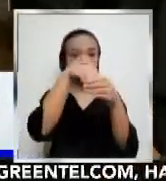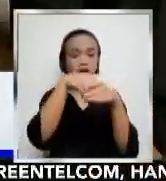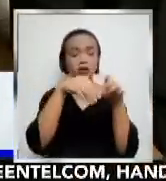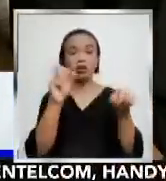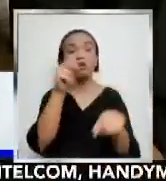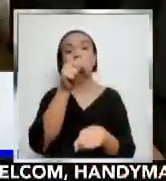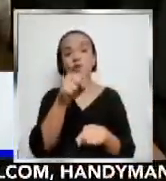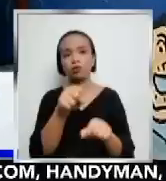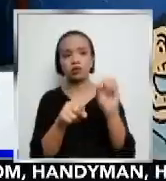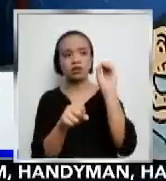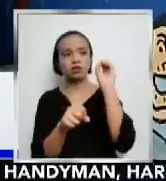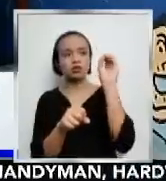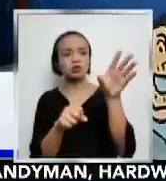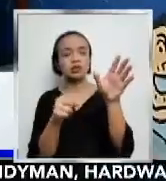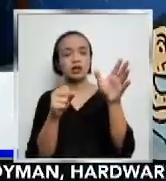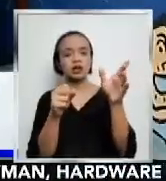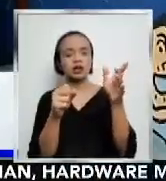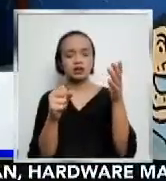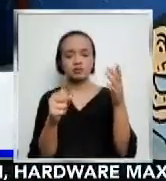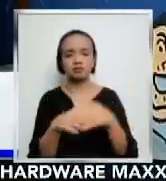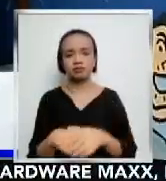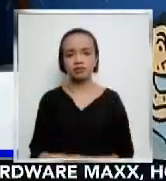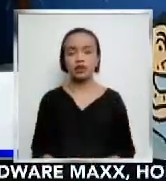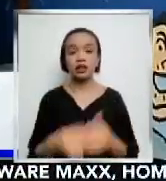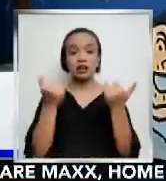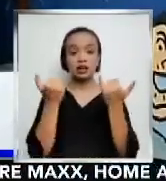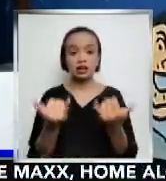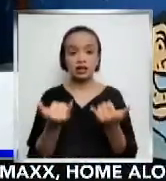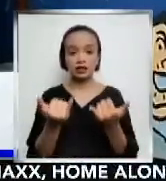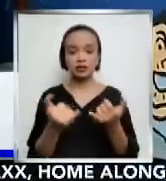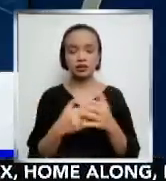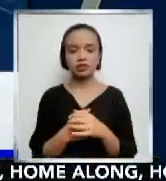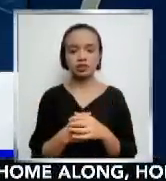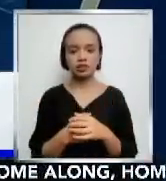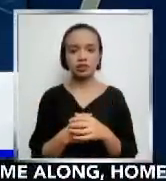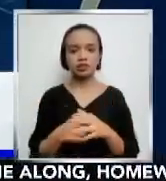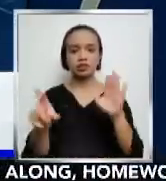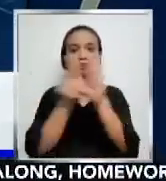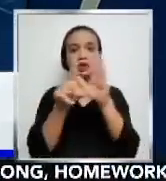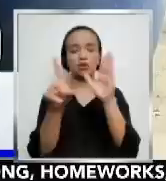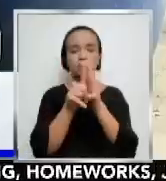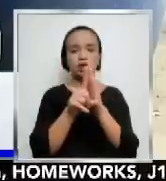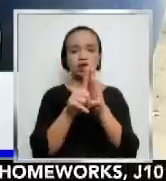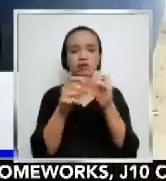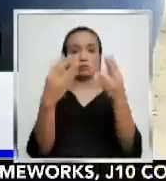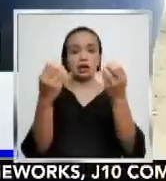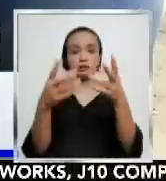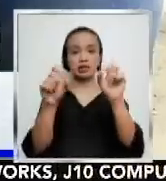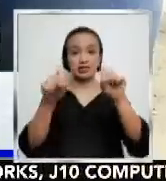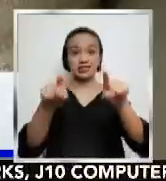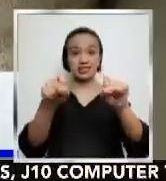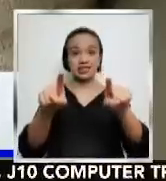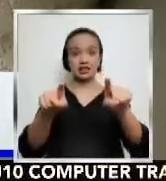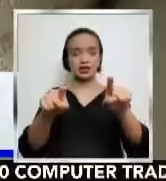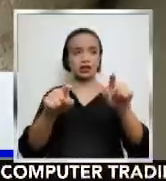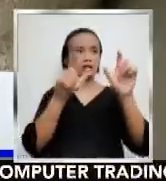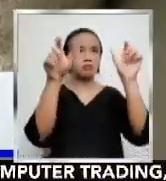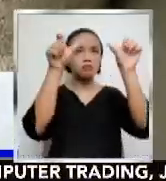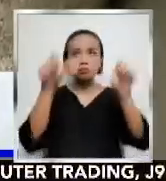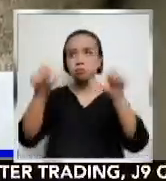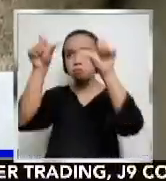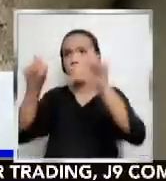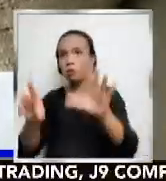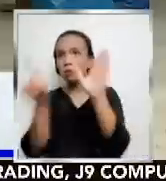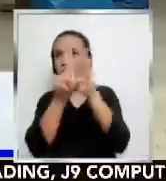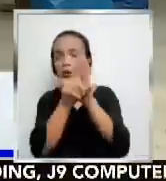tumama sa sawa. Ngayon, tad-tad na ng no smoking sign ang mga tindahan. Dram-dram na tubig at